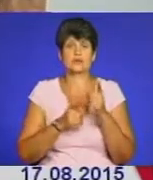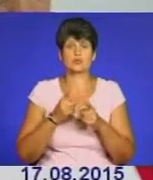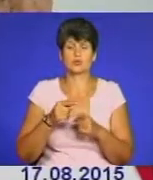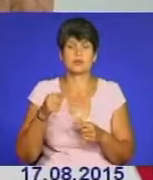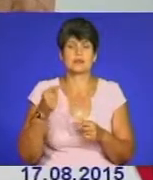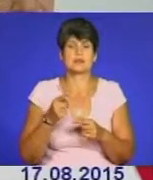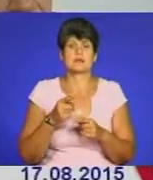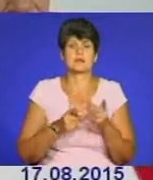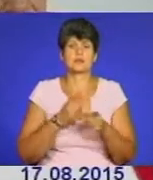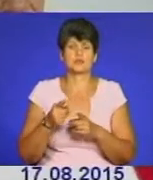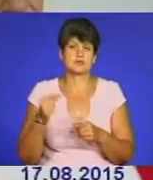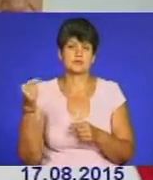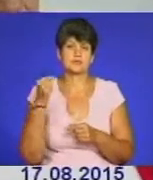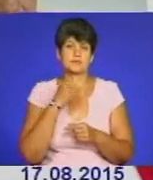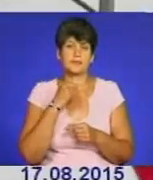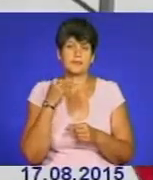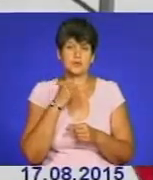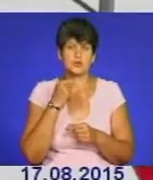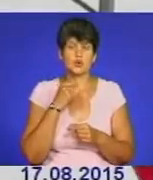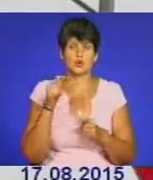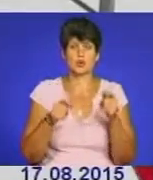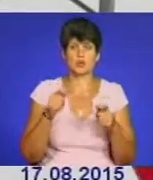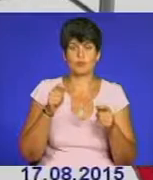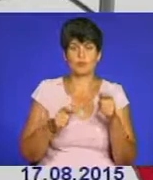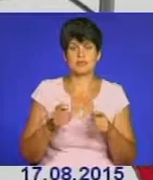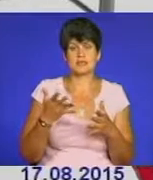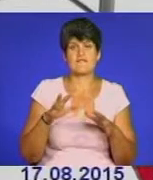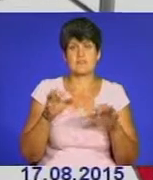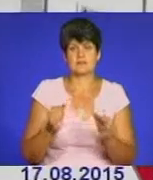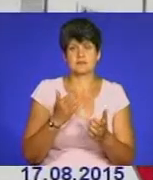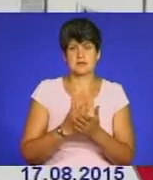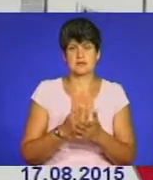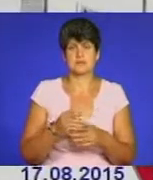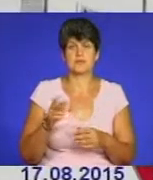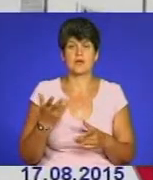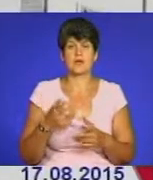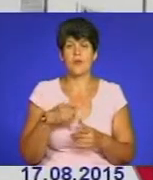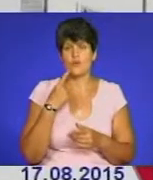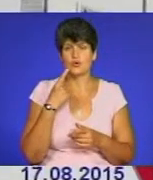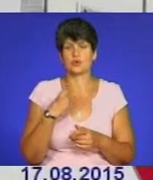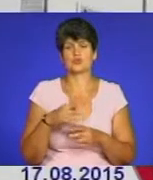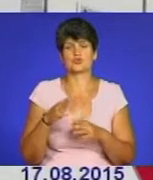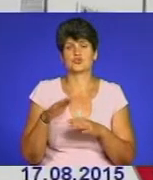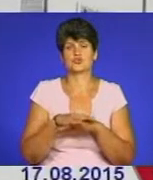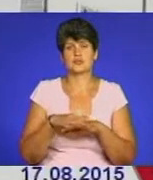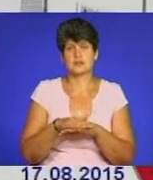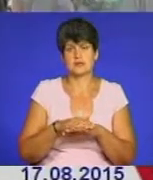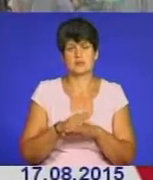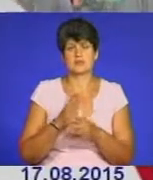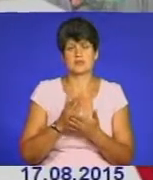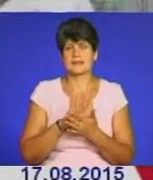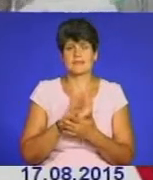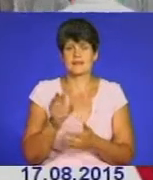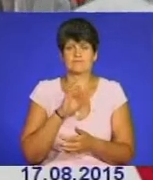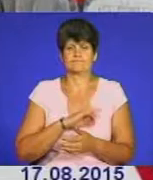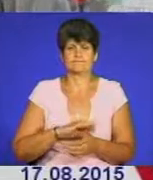м'ясного відділів та бару, власником яких є він та Світлана Захарків. Наголошує, що ринок нерентабельний і його треба поліпшити. Якщо